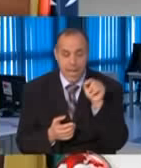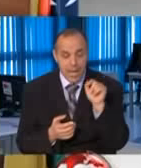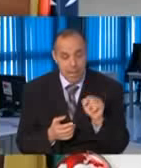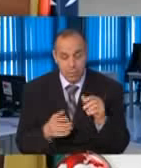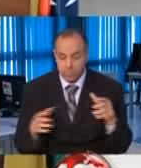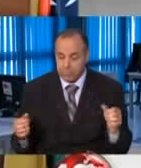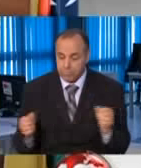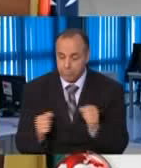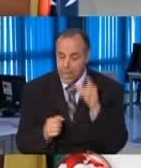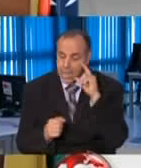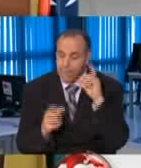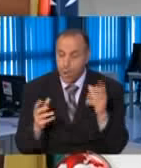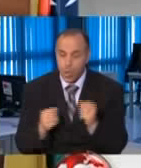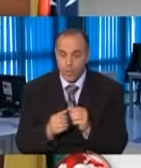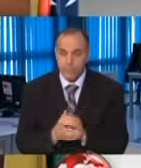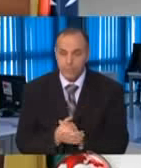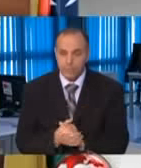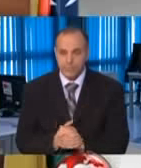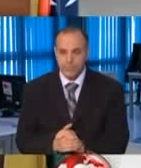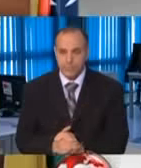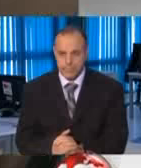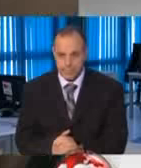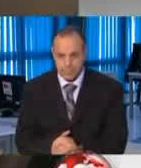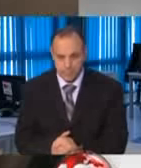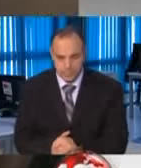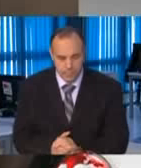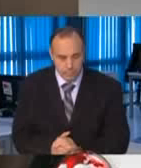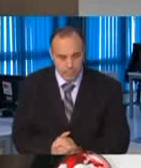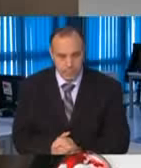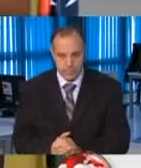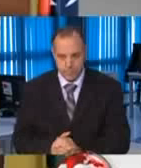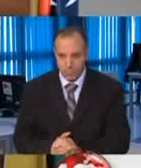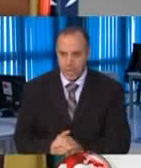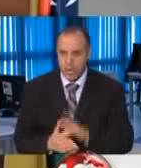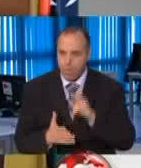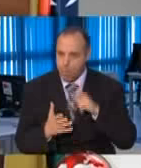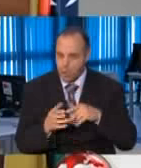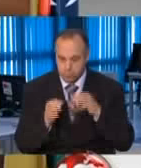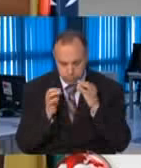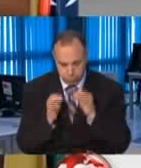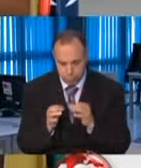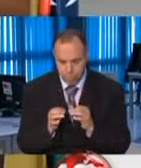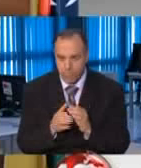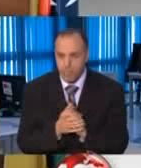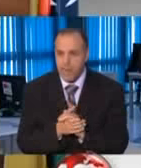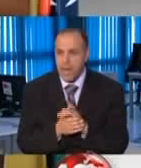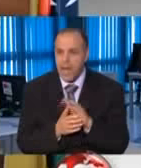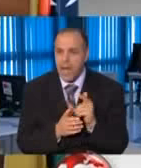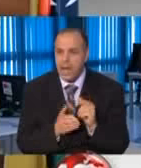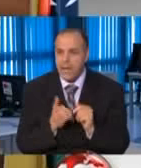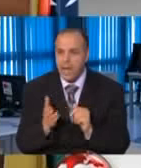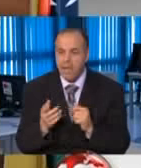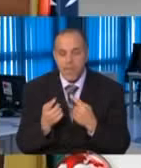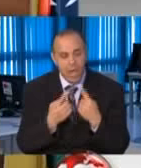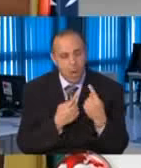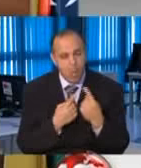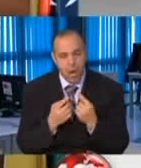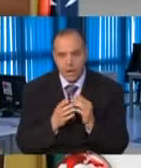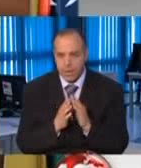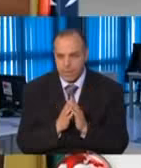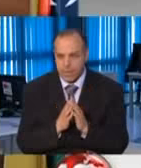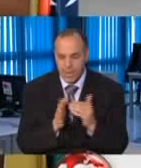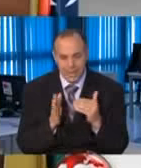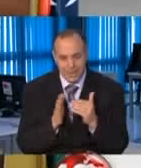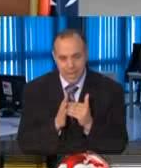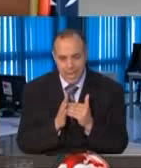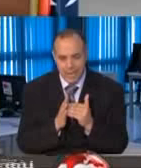يكون في كامل البلاد. نحن في الواقع جادين لكي يكون لهذا الحوار